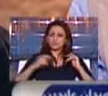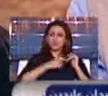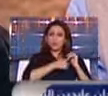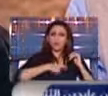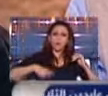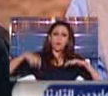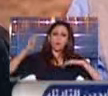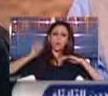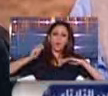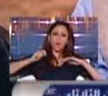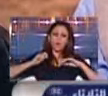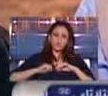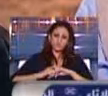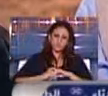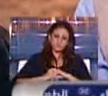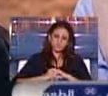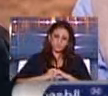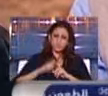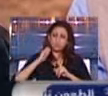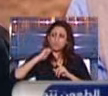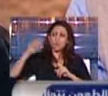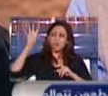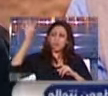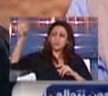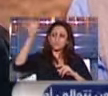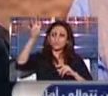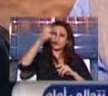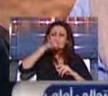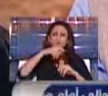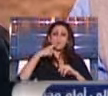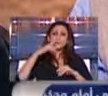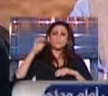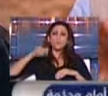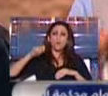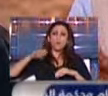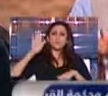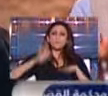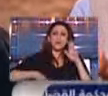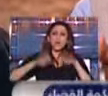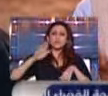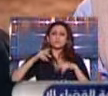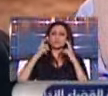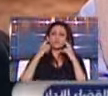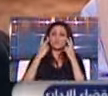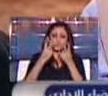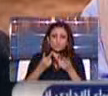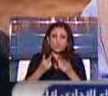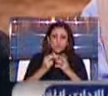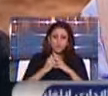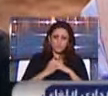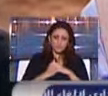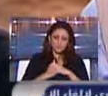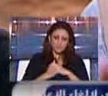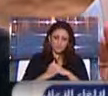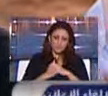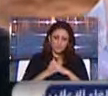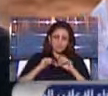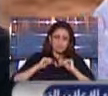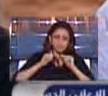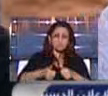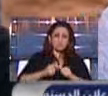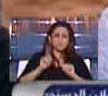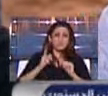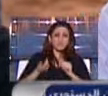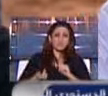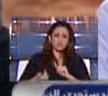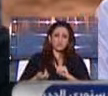القضيه في كل محافظه اللي بيحكم بالعدل كان قاعد في بيته وشايف بعينيه ايه اللي بيحصل. الناس دي ما نزلتش ملائكه